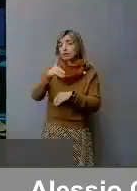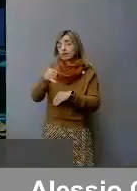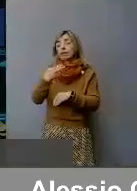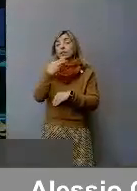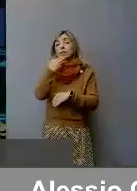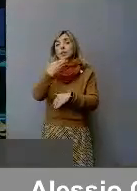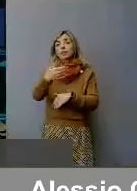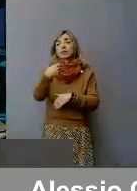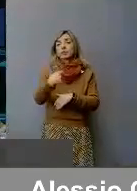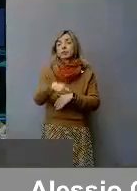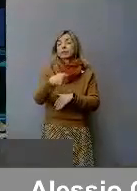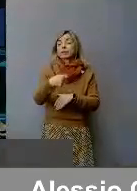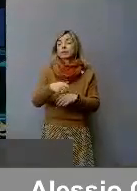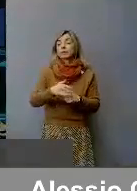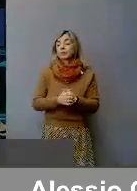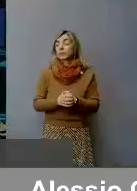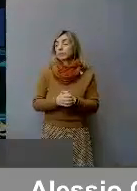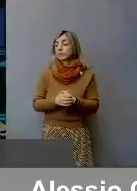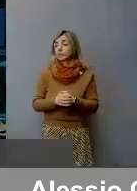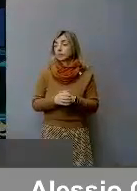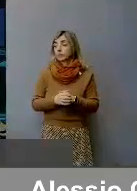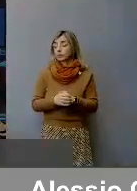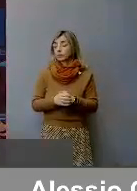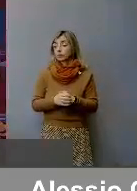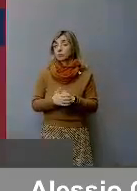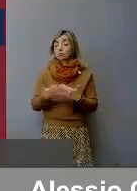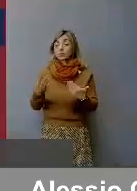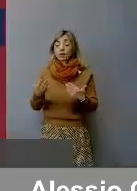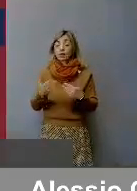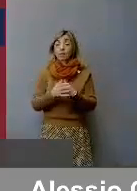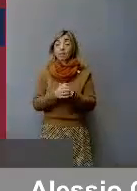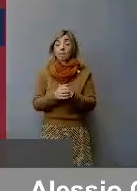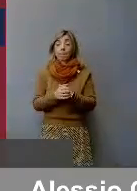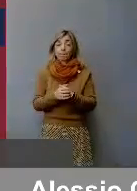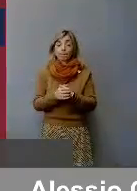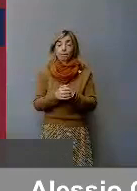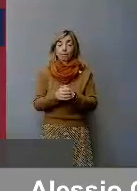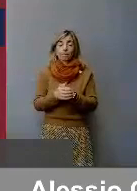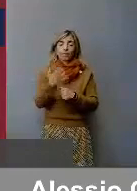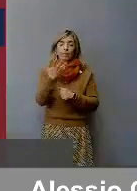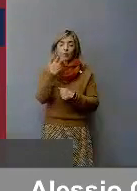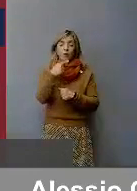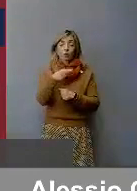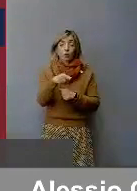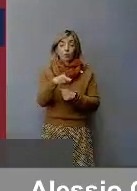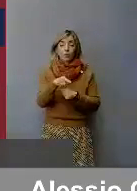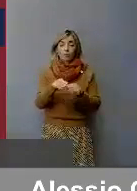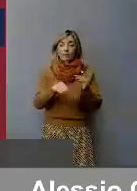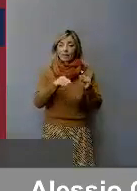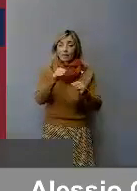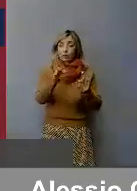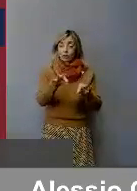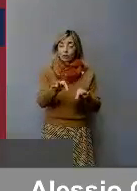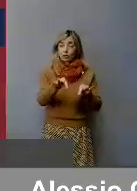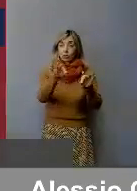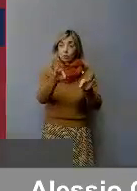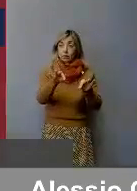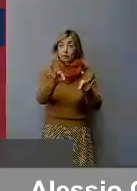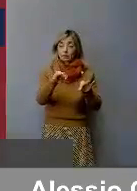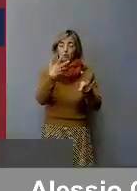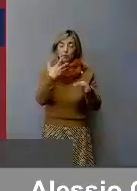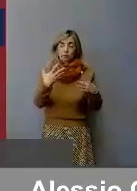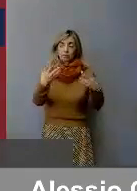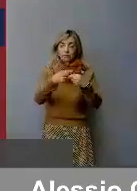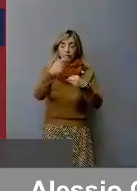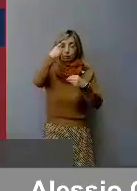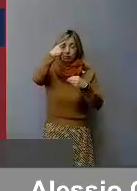presidente intanto sulle sospensive vorrei fare una riflessione non è un errore riportare una